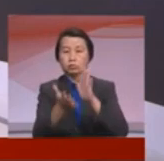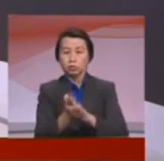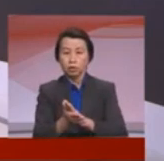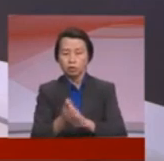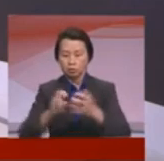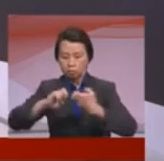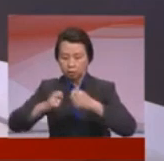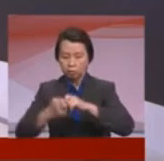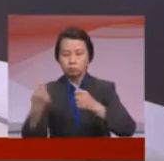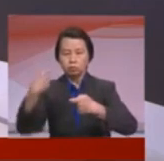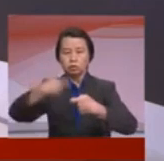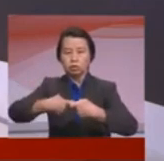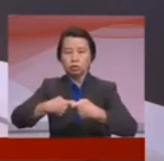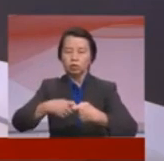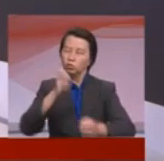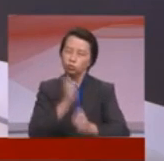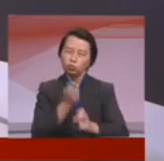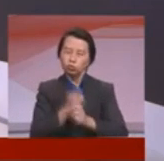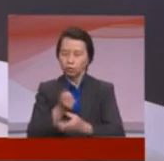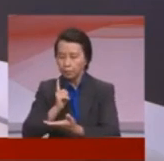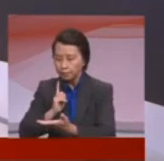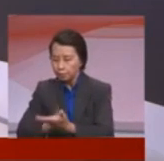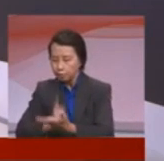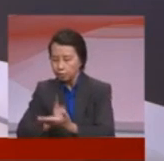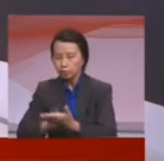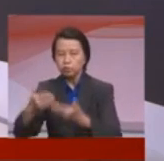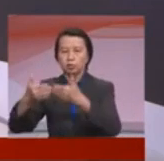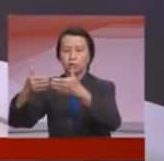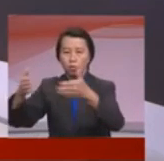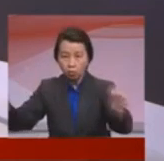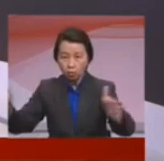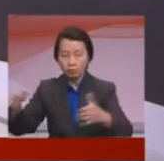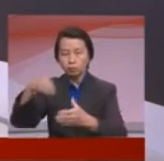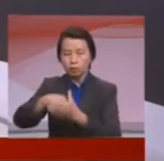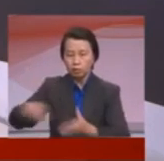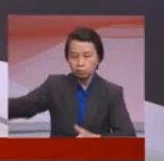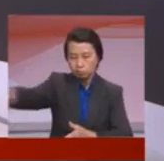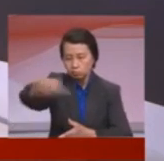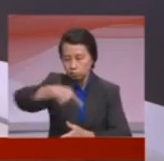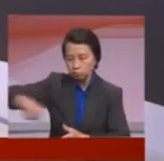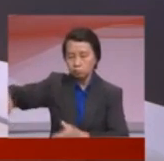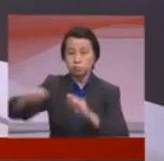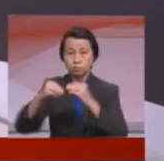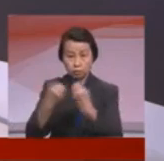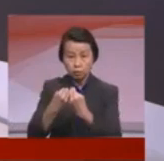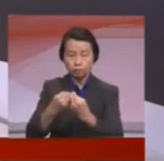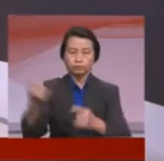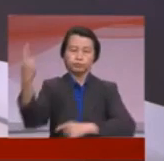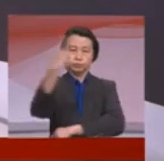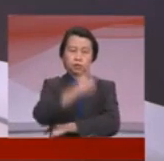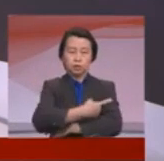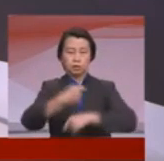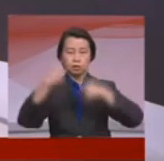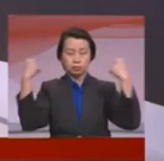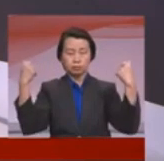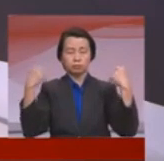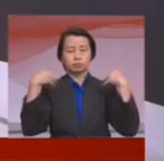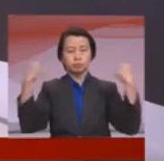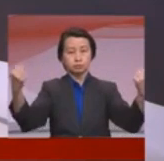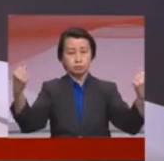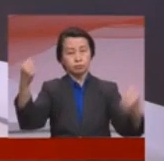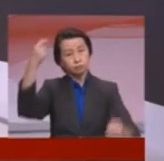menyebabkan isu berkaitan sukar dibincangkan secara terbuka dalam kalangan masyarakat. Sempena Hari Kesihatan Mental